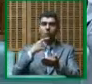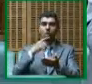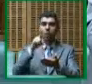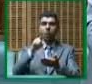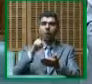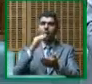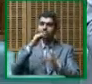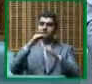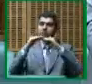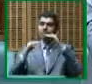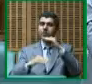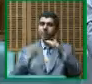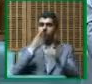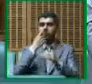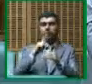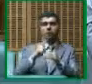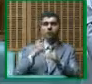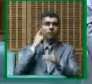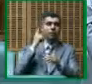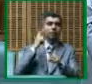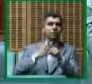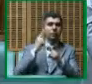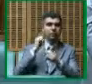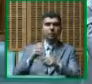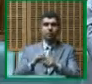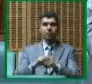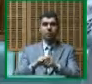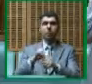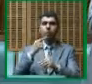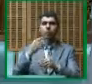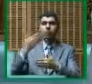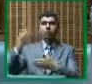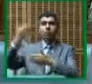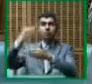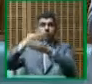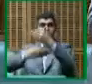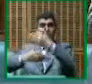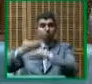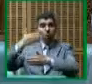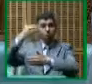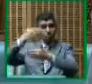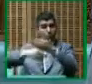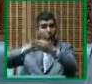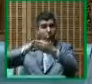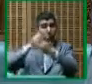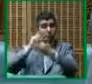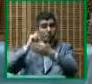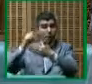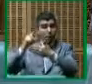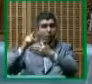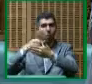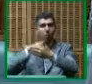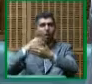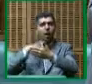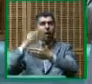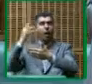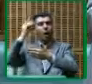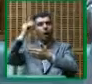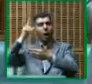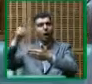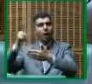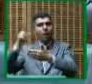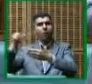تأخذ بعين الاعتبار، فهناك يكمن مشكلة السلبية. فلهذا بالنسبة لاتفاقية التبادل الحر